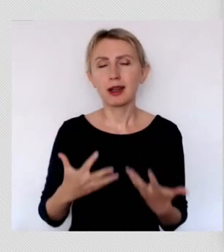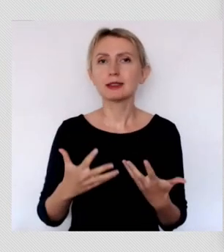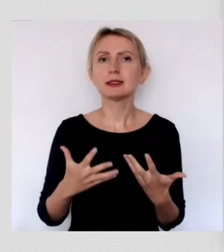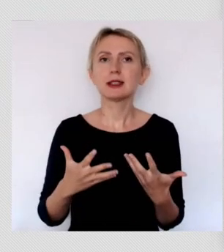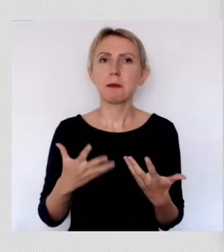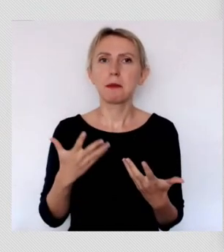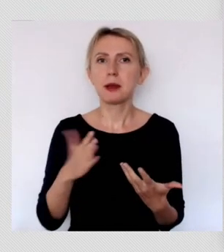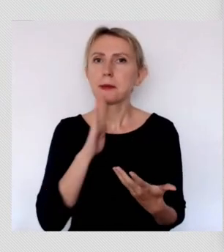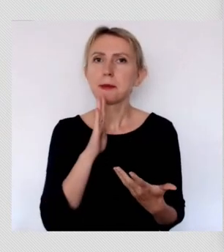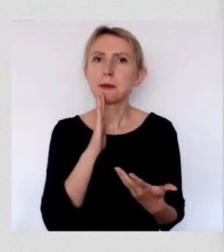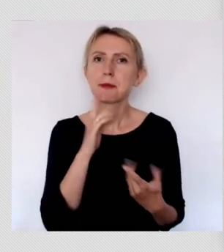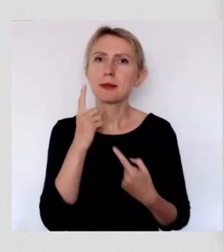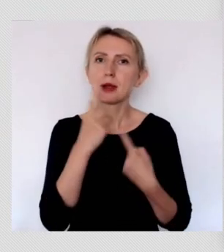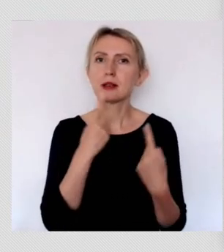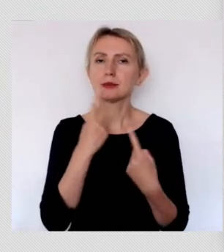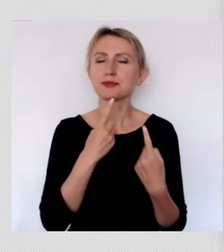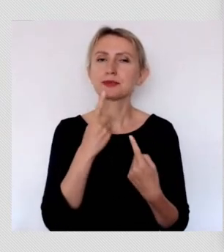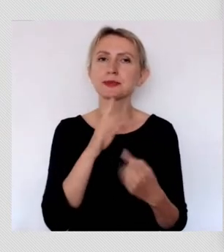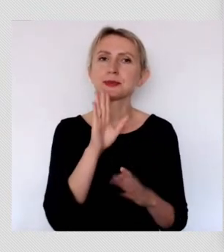myślę,